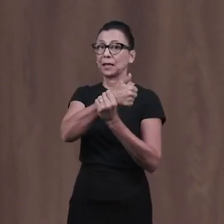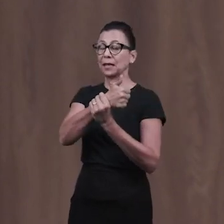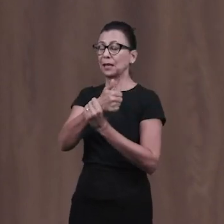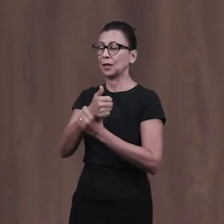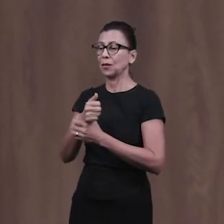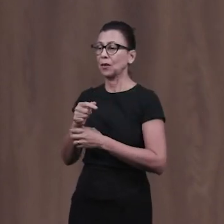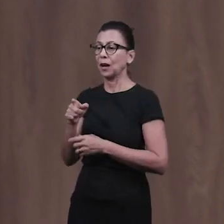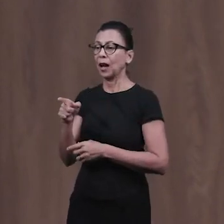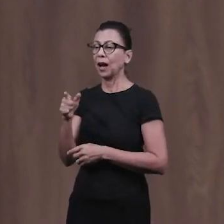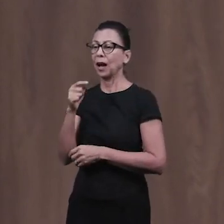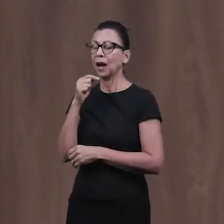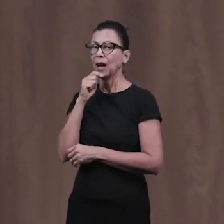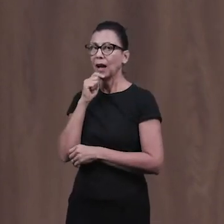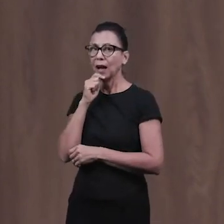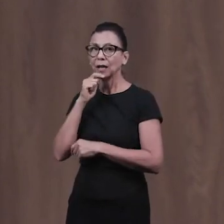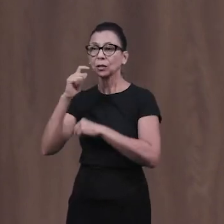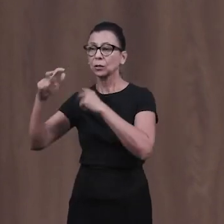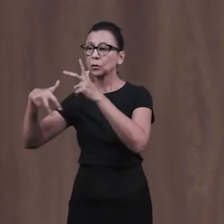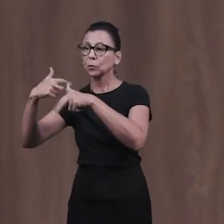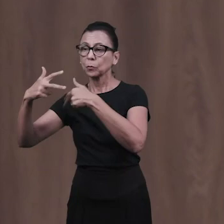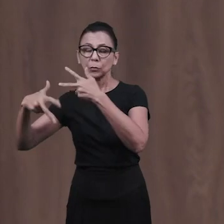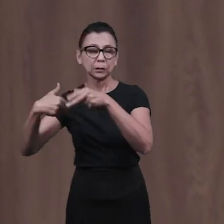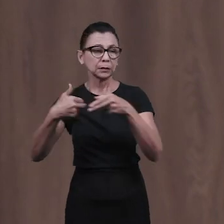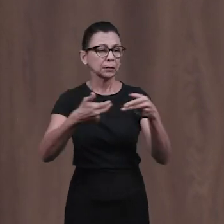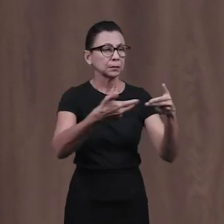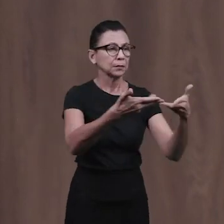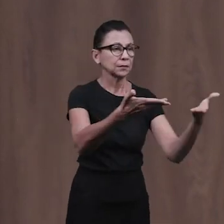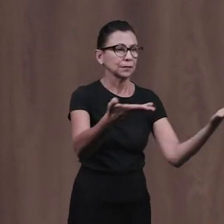Eliezer donc a apporté des cadeaux,